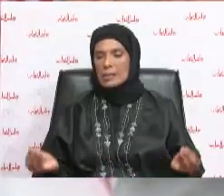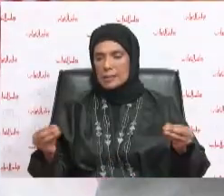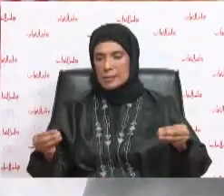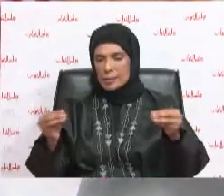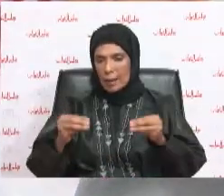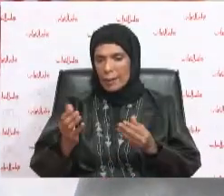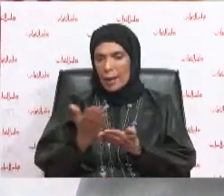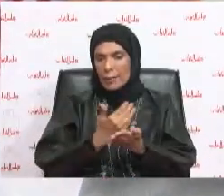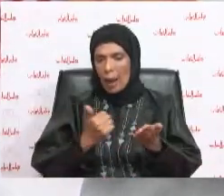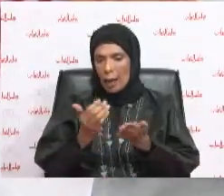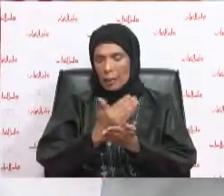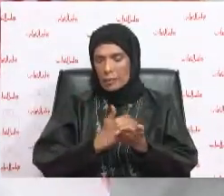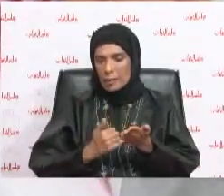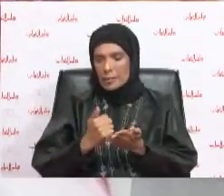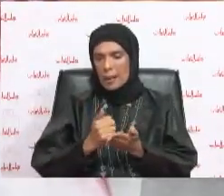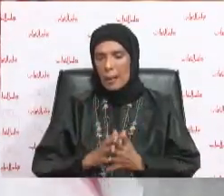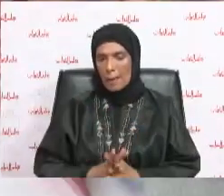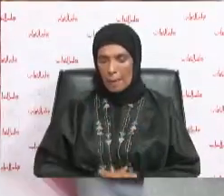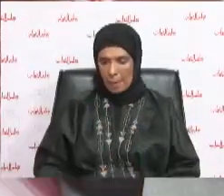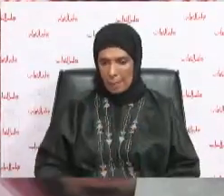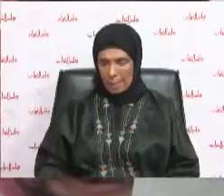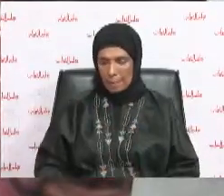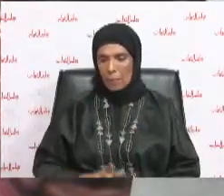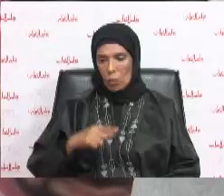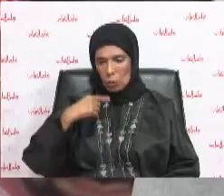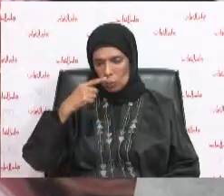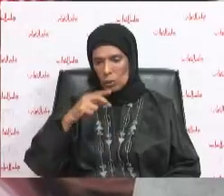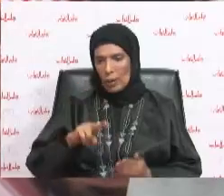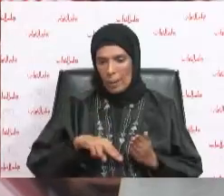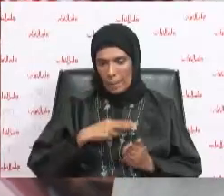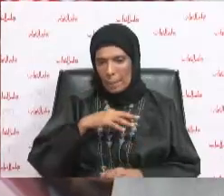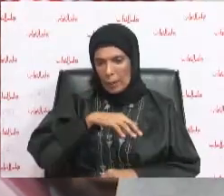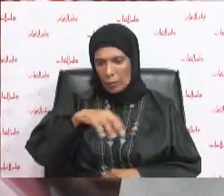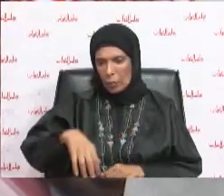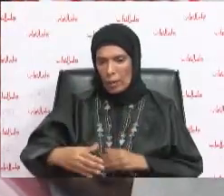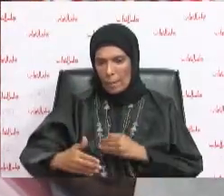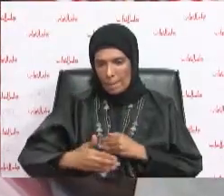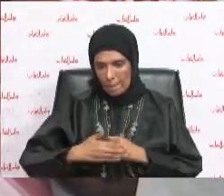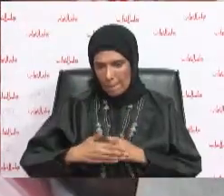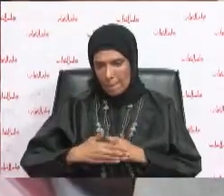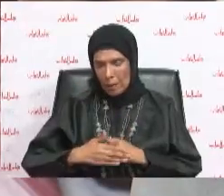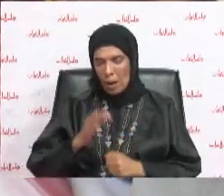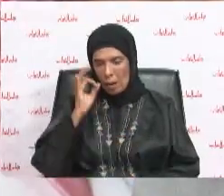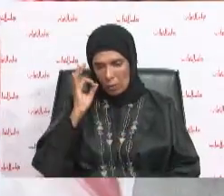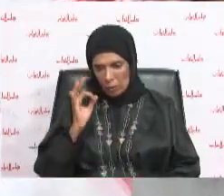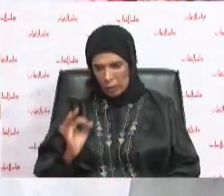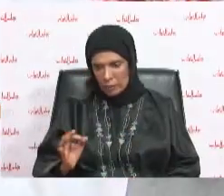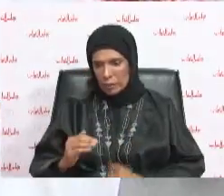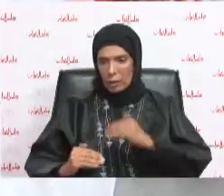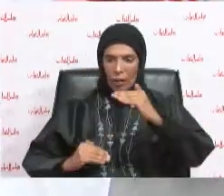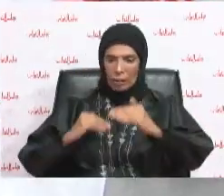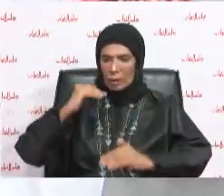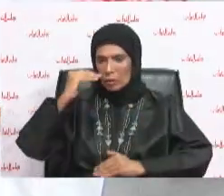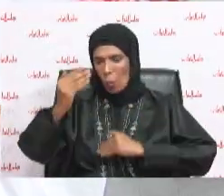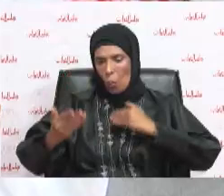الاقتصاد الوطني من خلالها. على أرد أعيد أنه عندنا دول مجاورة، نحتاج إلى تطوير